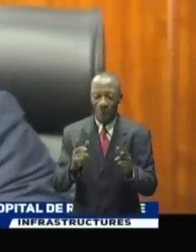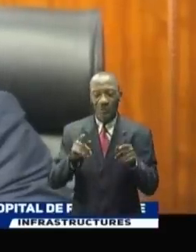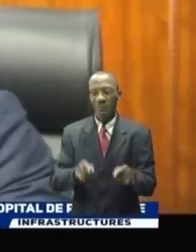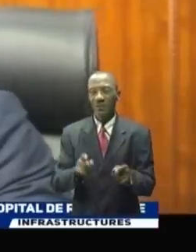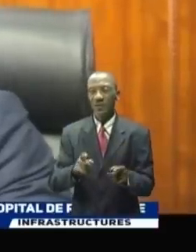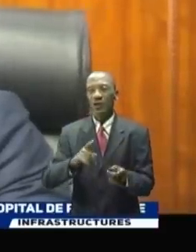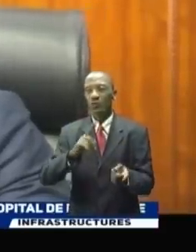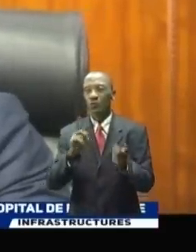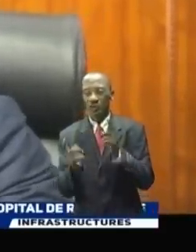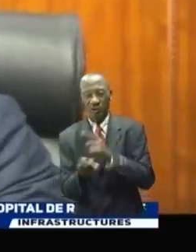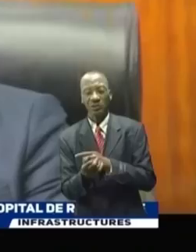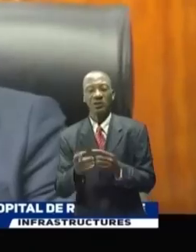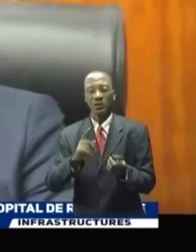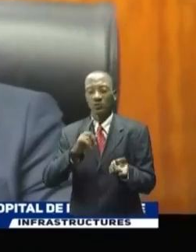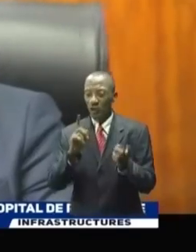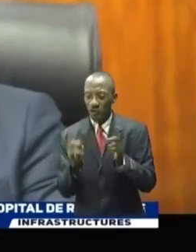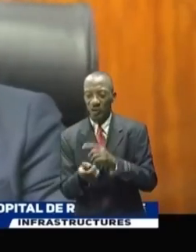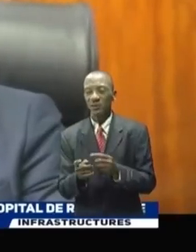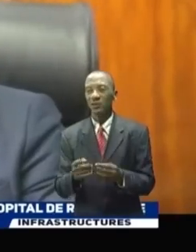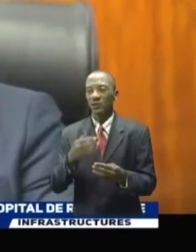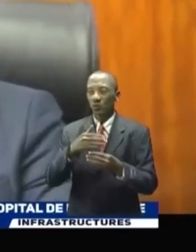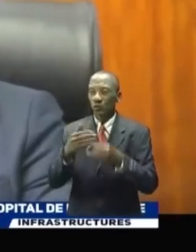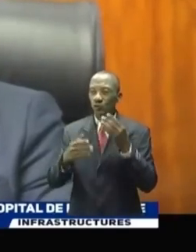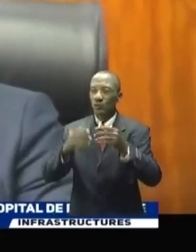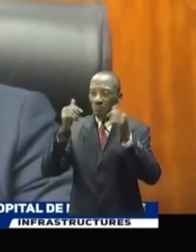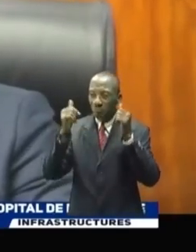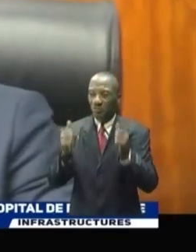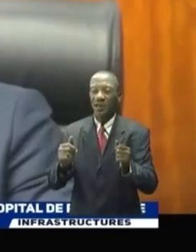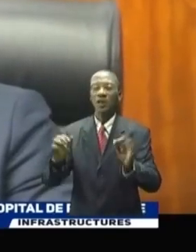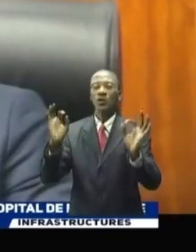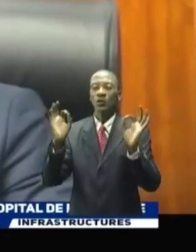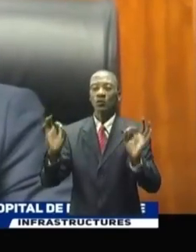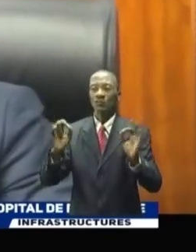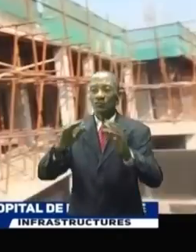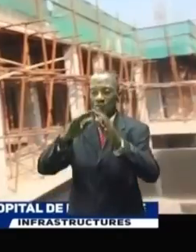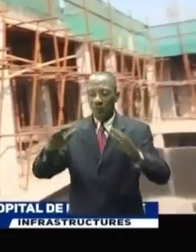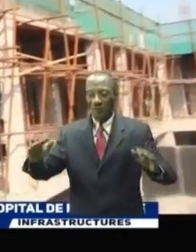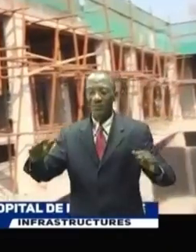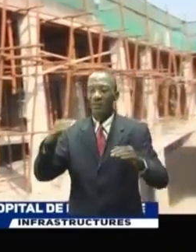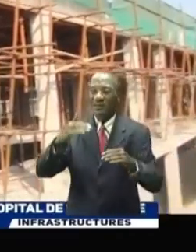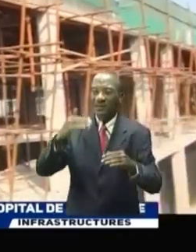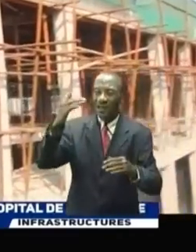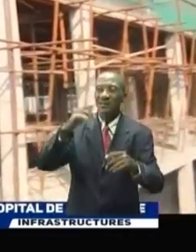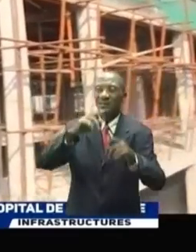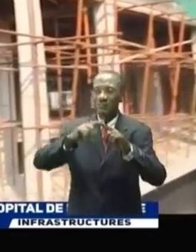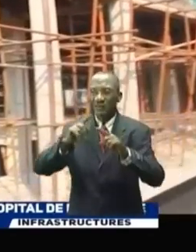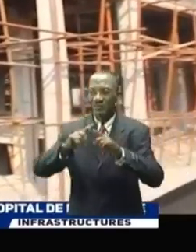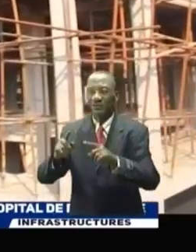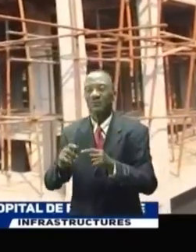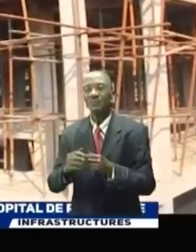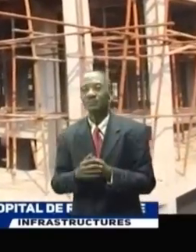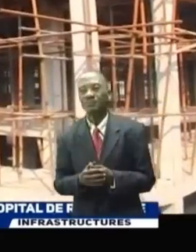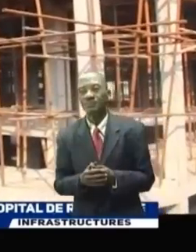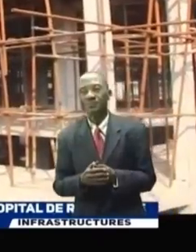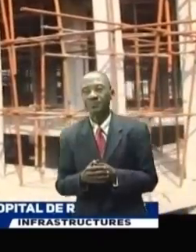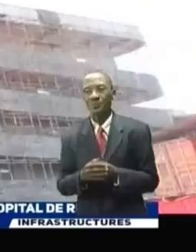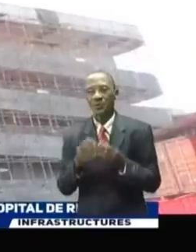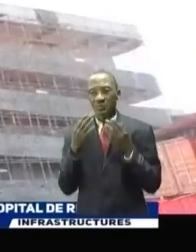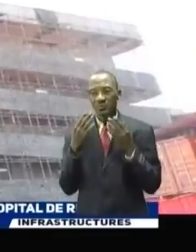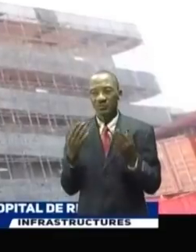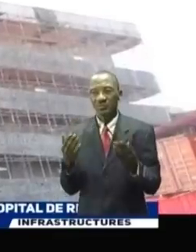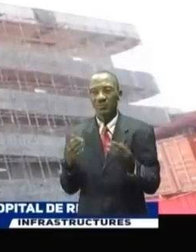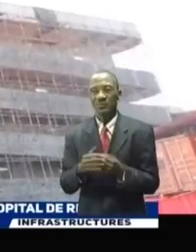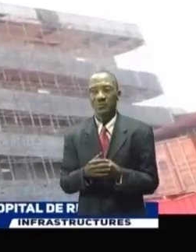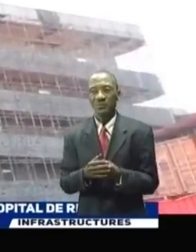à recevoir Wangata en face des terrains de football. Dans l'entretemps, plusieurs formations continues